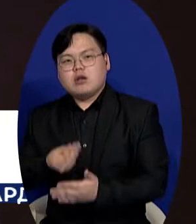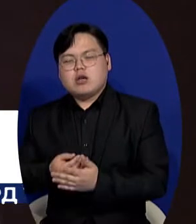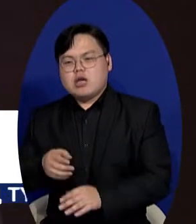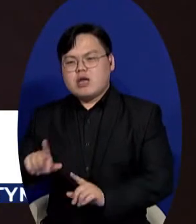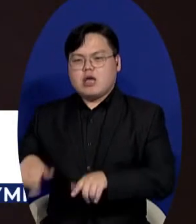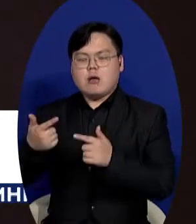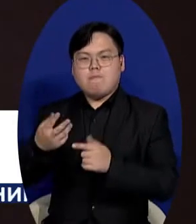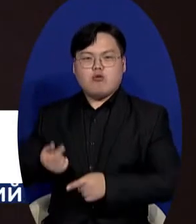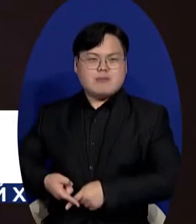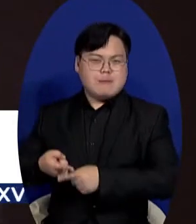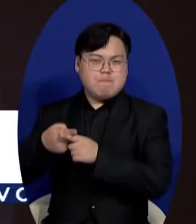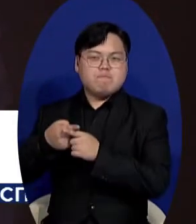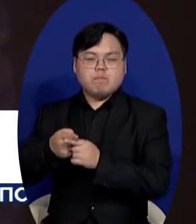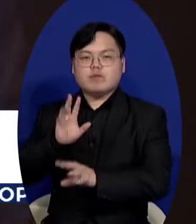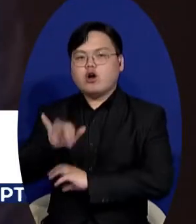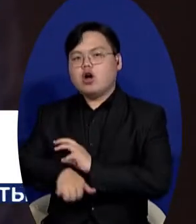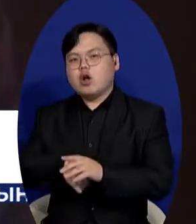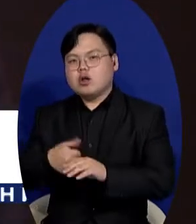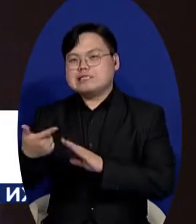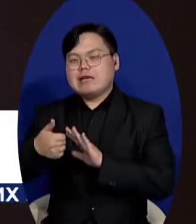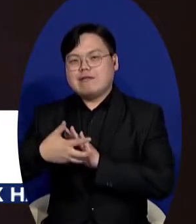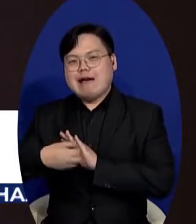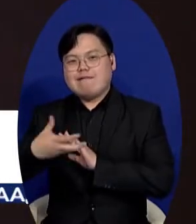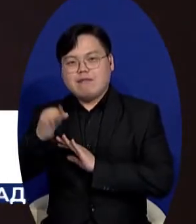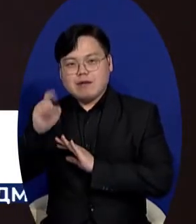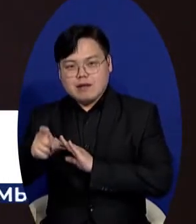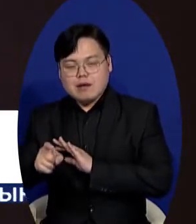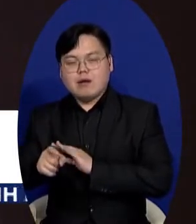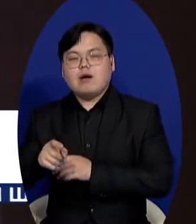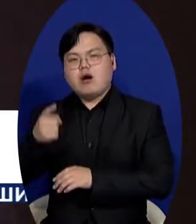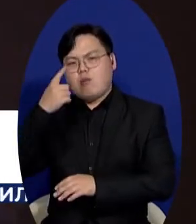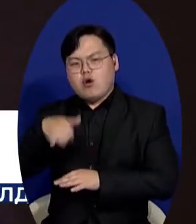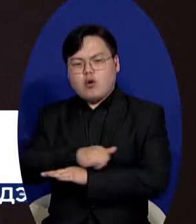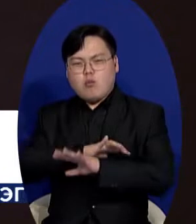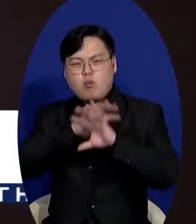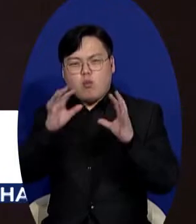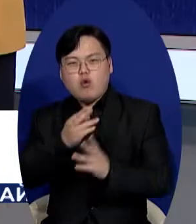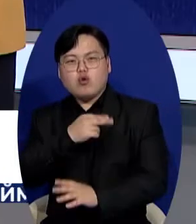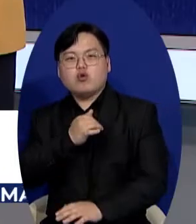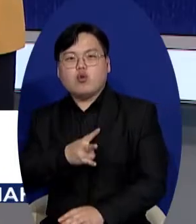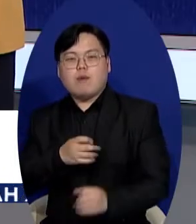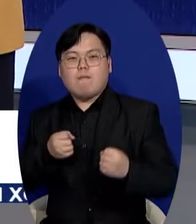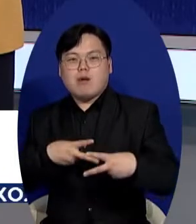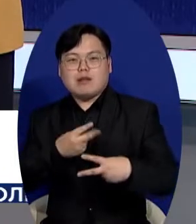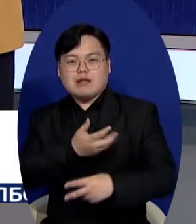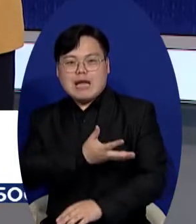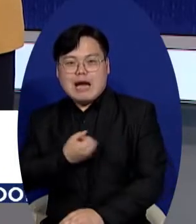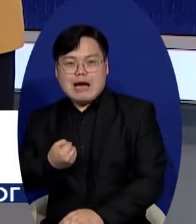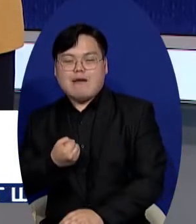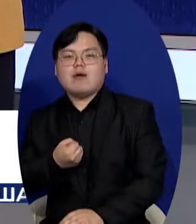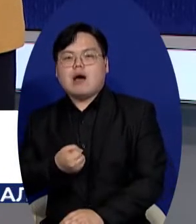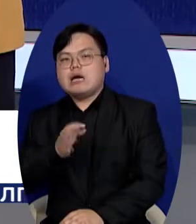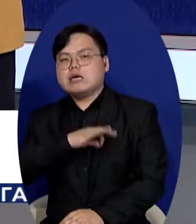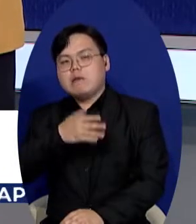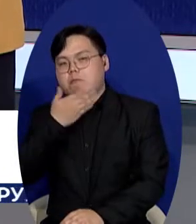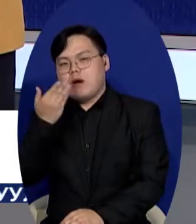үн нэмэгдэхээр өссөн хэмжээнээс нь олон улсад ахиу татвар авдаг. Манайх болохоор өссөн хэмжээнээс биш нийт дүнгээс нь аваадхаар бас ашиггүй болж байна. Тэгэхээр бид эрчим хүч хатууд